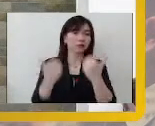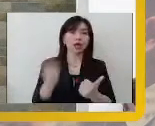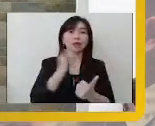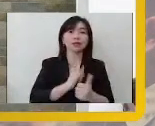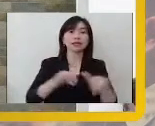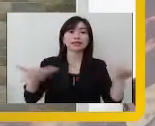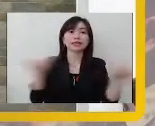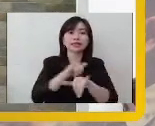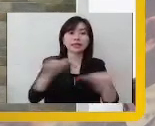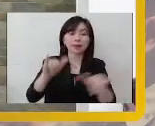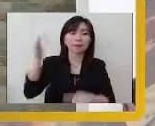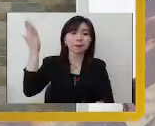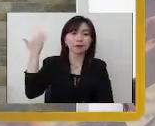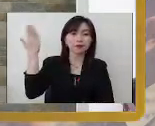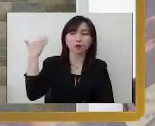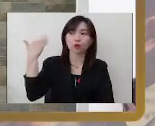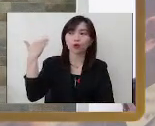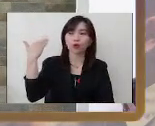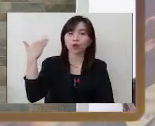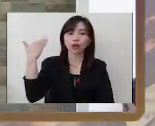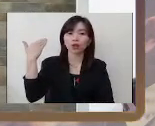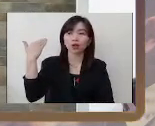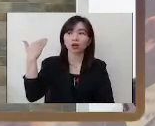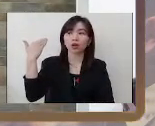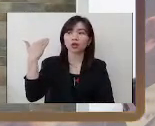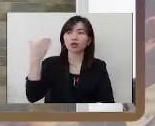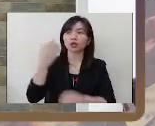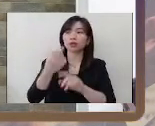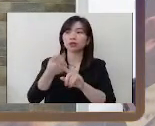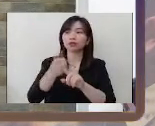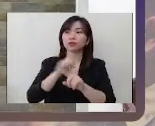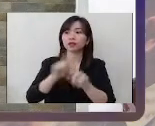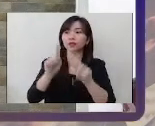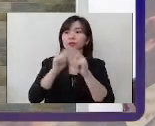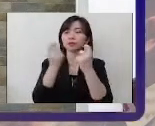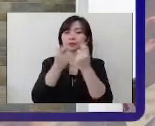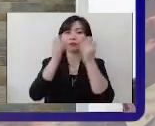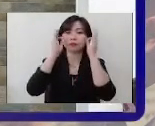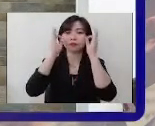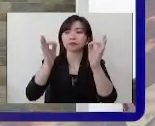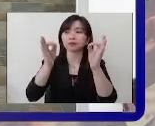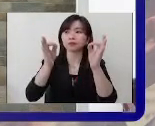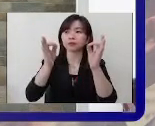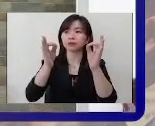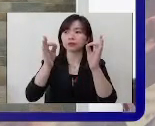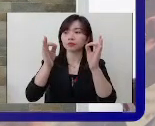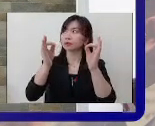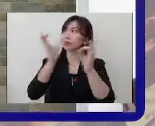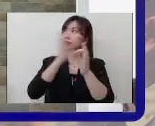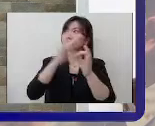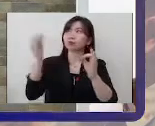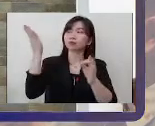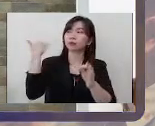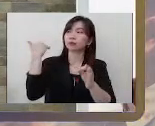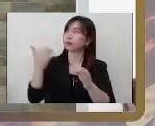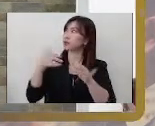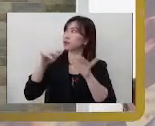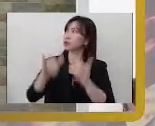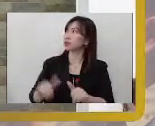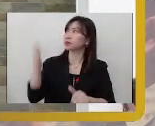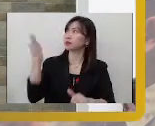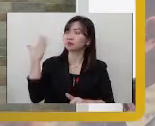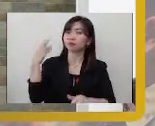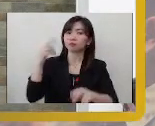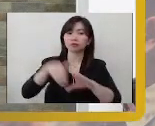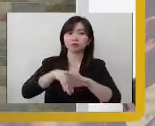Na nasa focus at nasa upuan, no? At